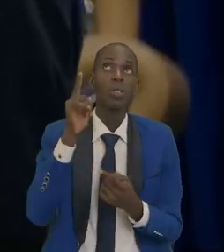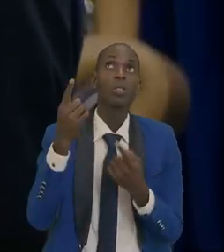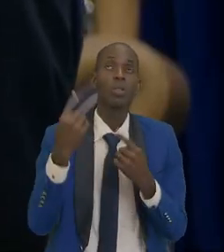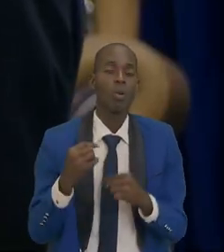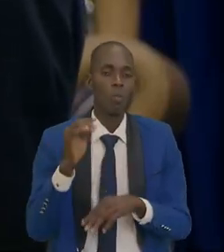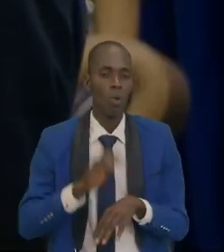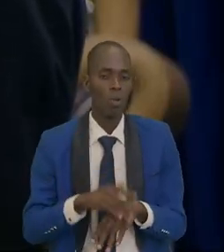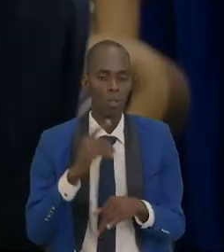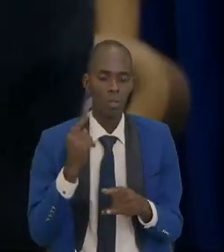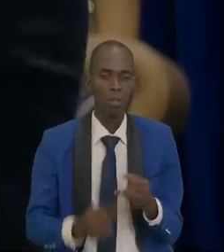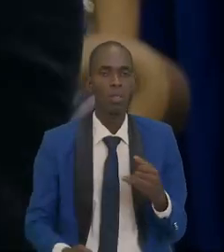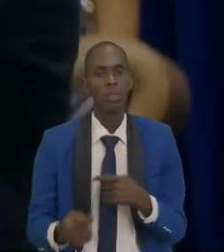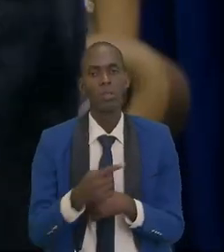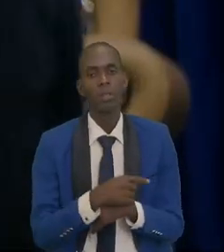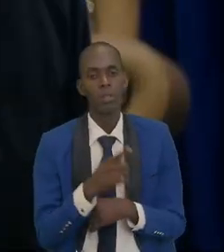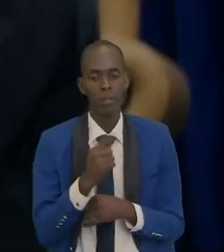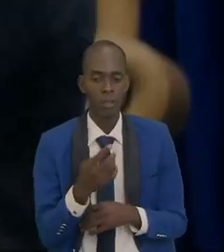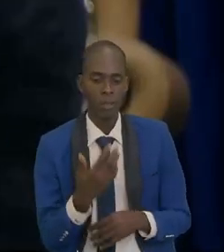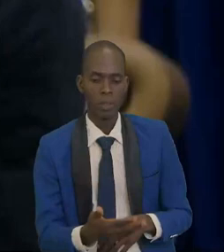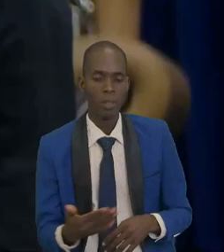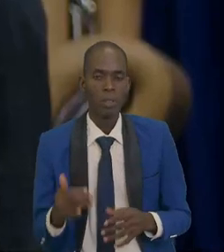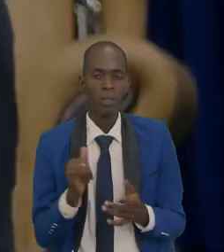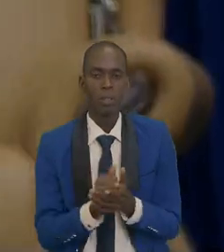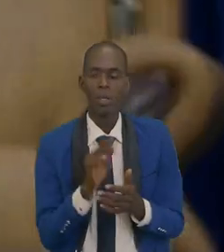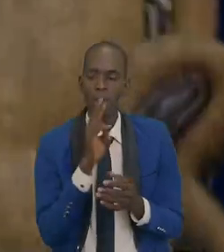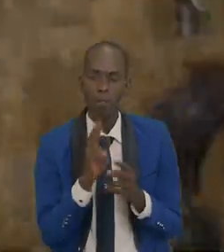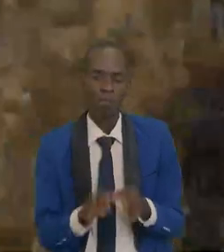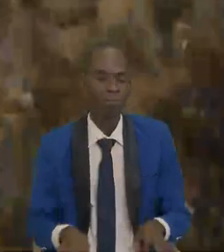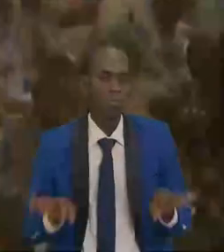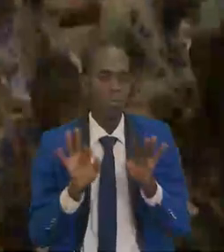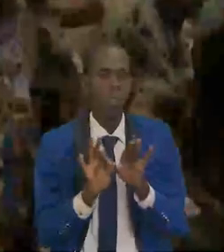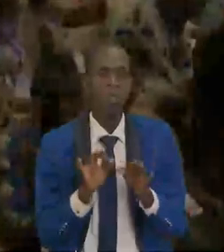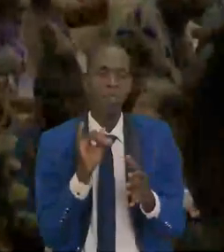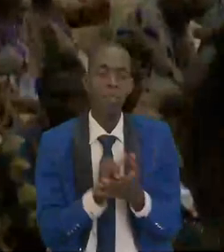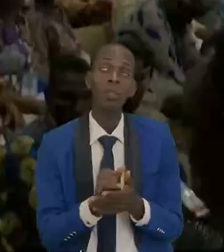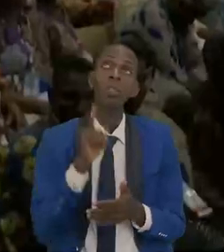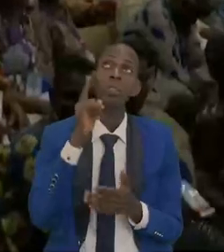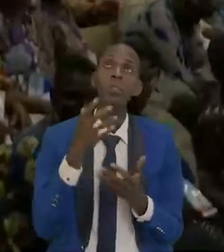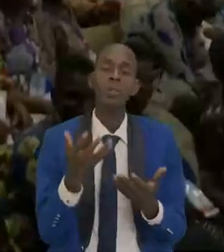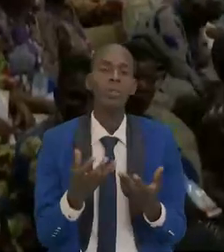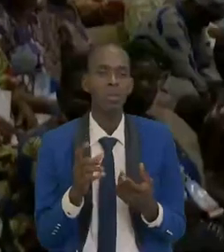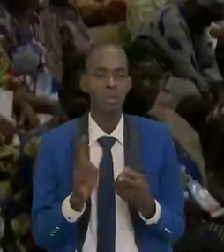les derniers temps, la chose qui compte, qu'il veut trouver,